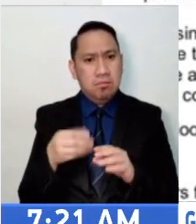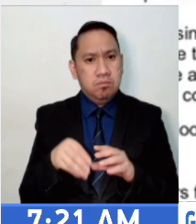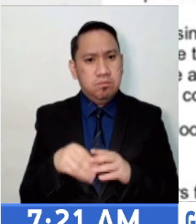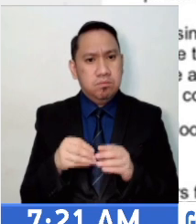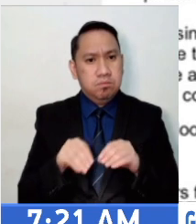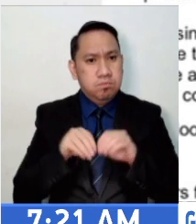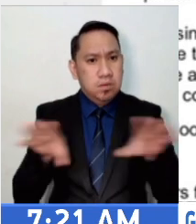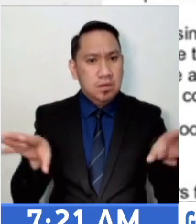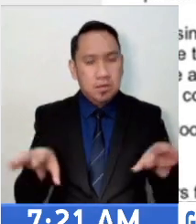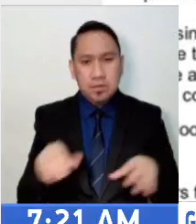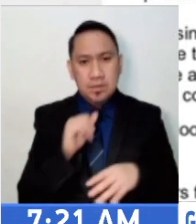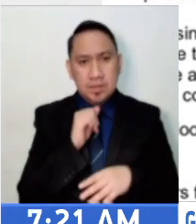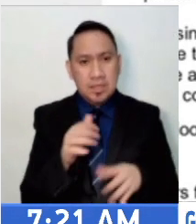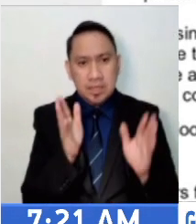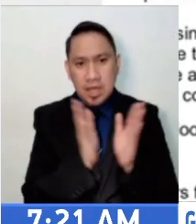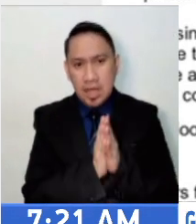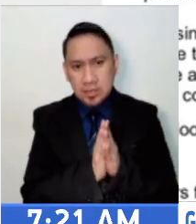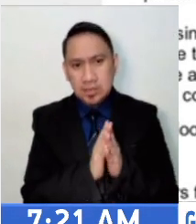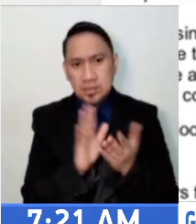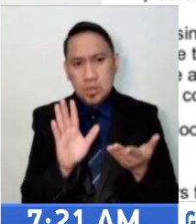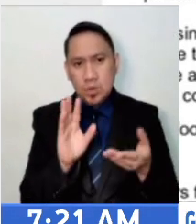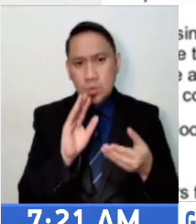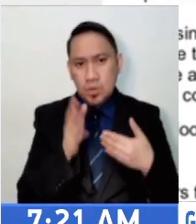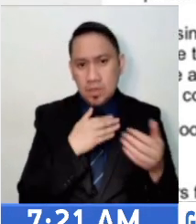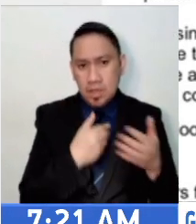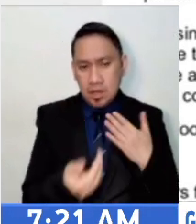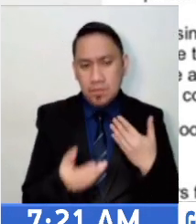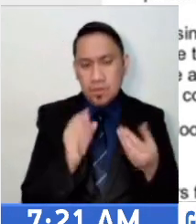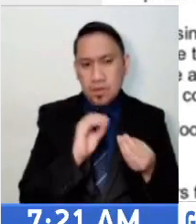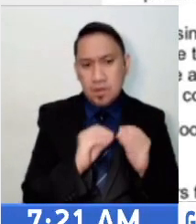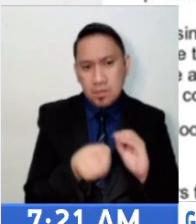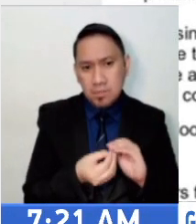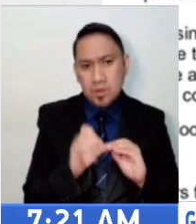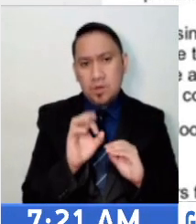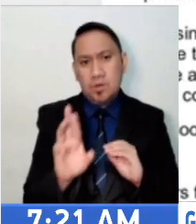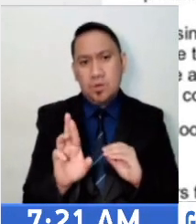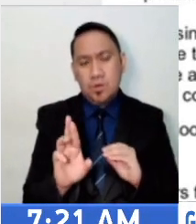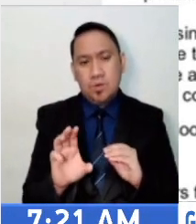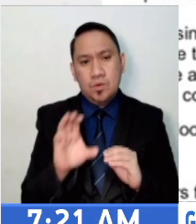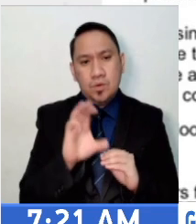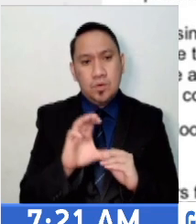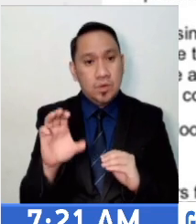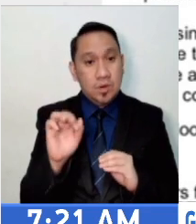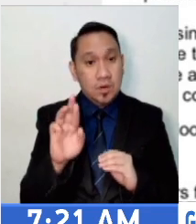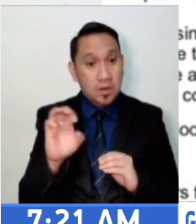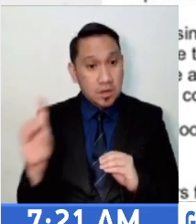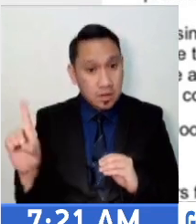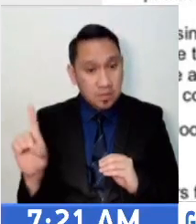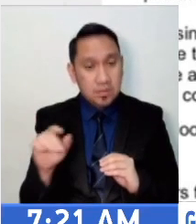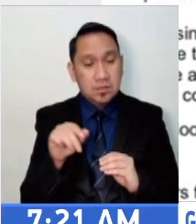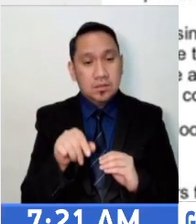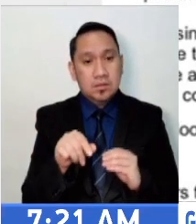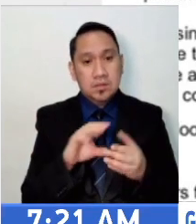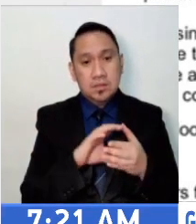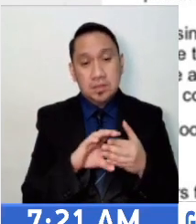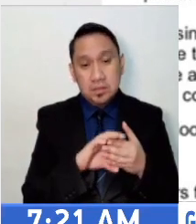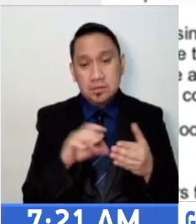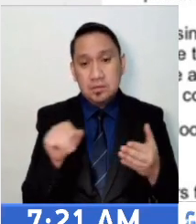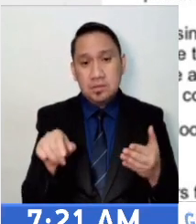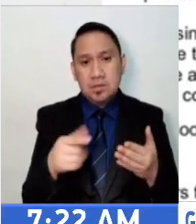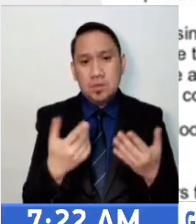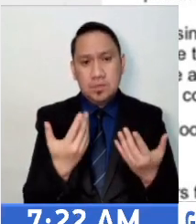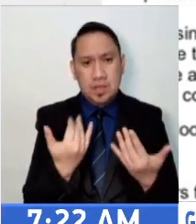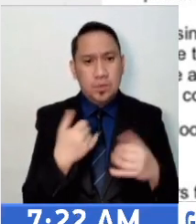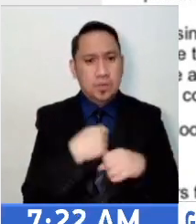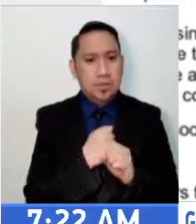ang credit card o kahit anong financial information ng users. Nirepaso rin daw ng Meta Dream Tech ang kanila mga sistema at tinitiyak na